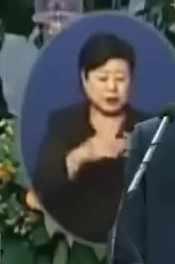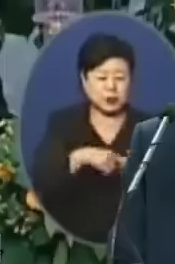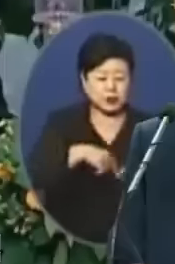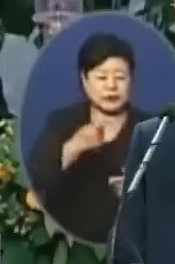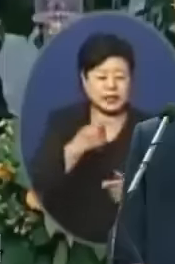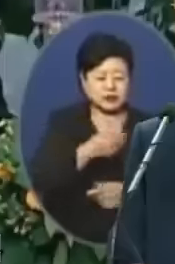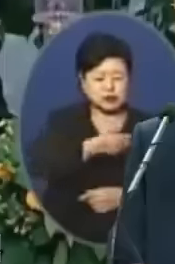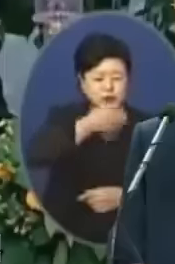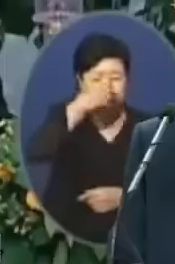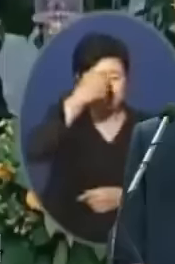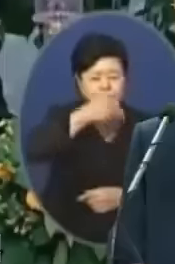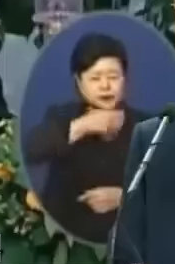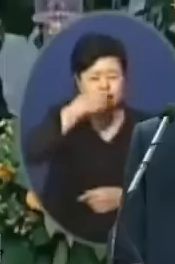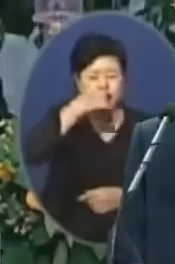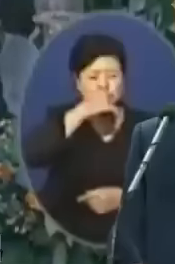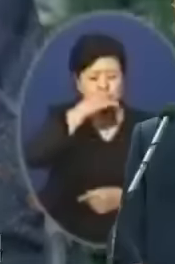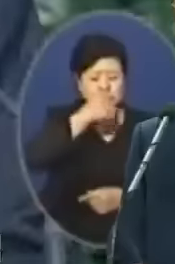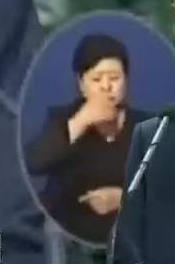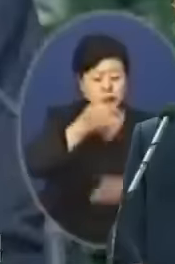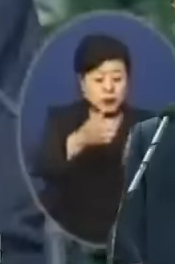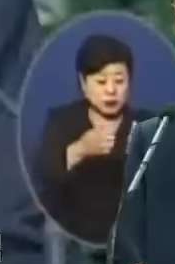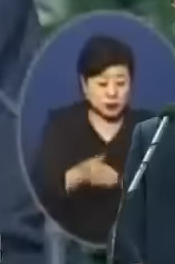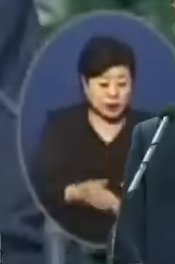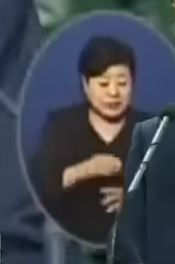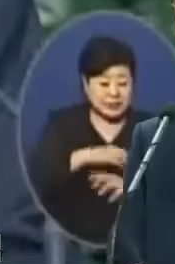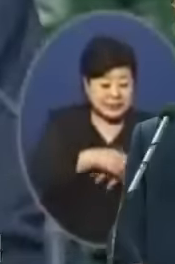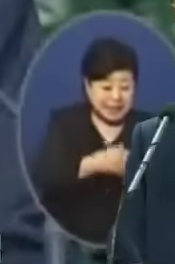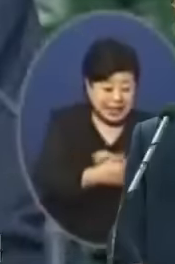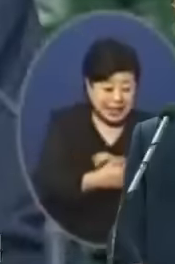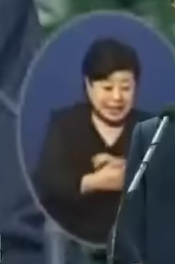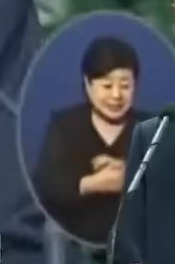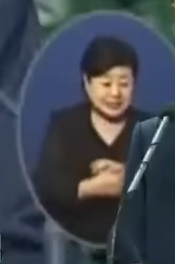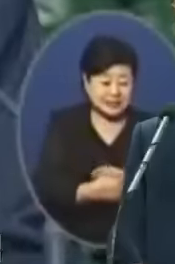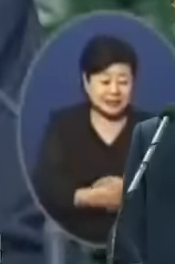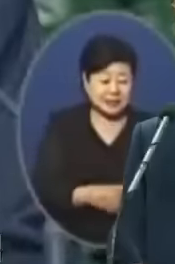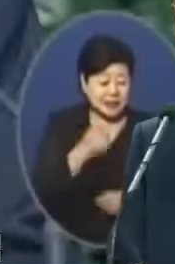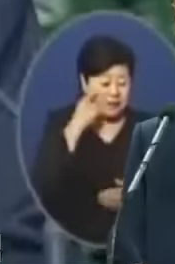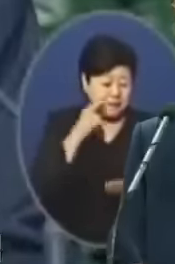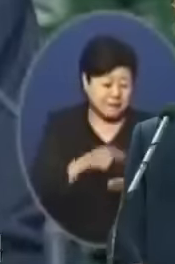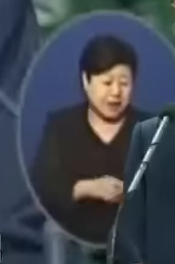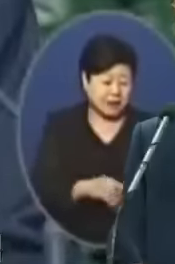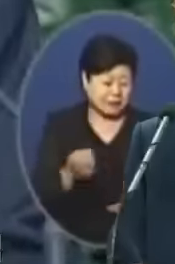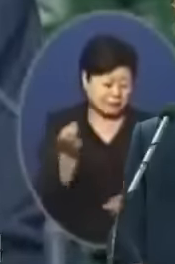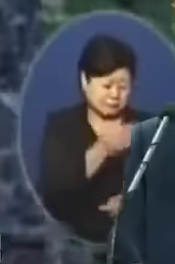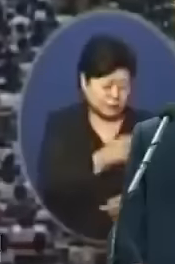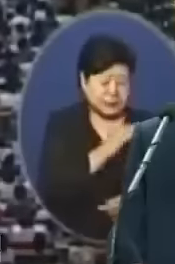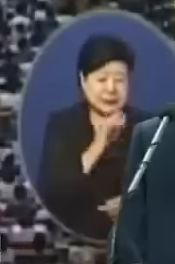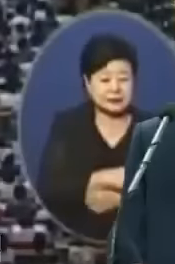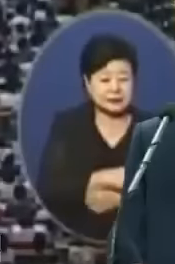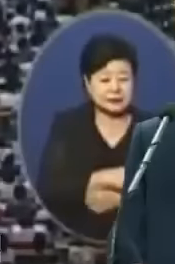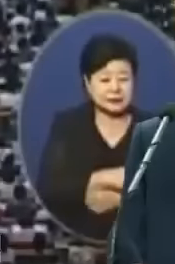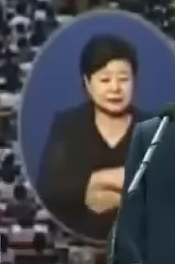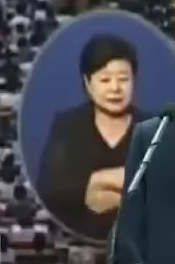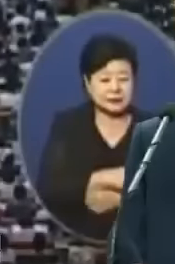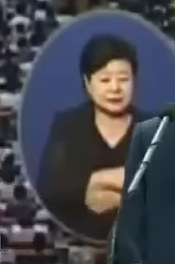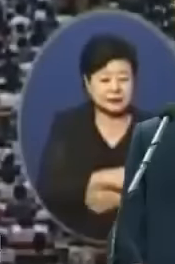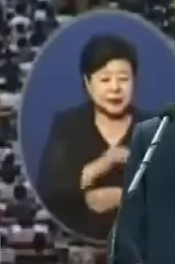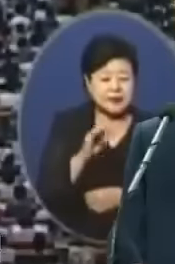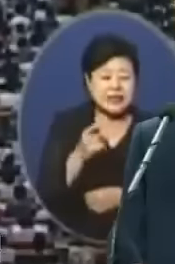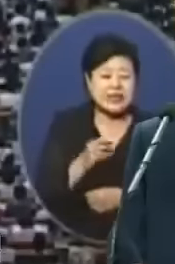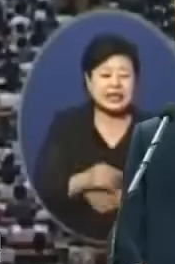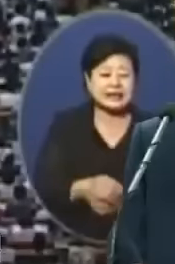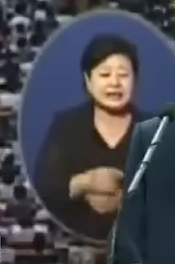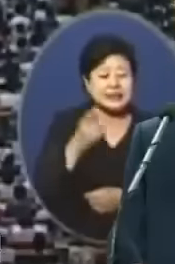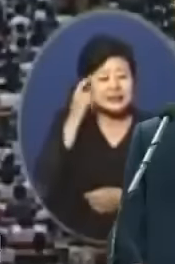꿉니다. 그 꿈을 통해서 세계적인 발명이 이루어진 것입니다. 빌 게이츠는